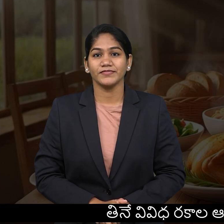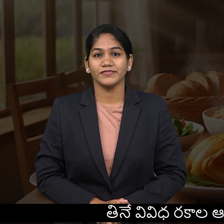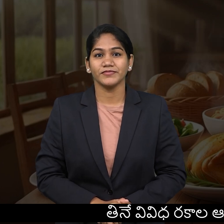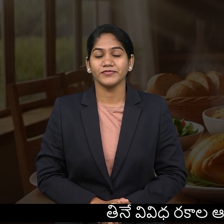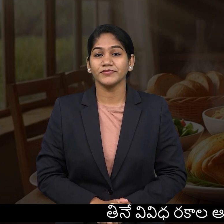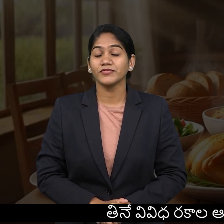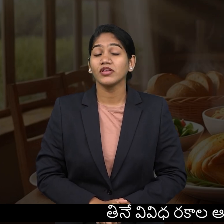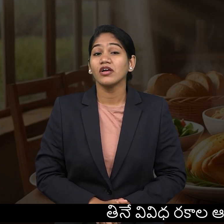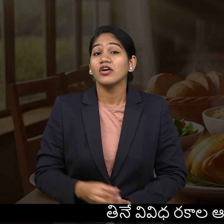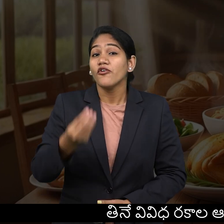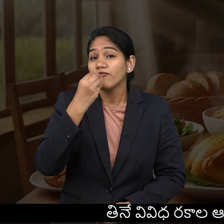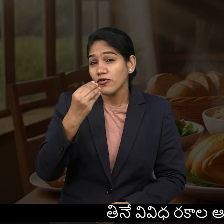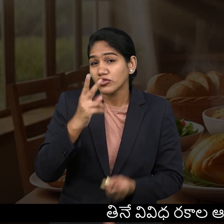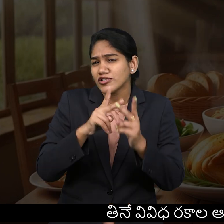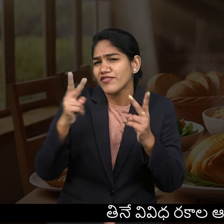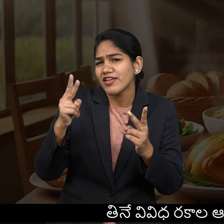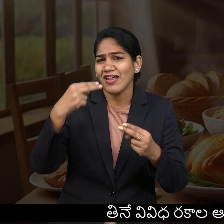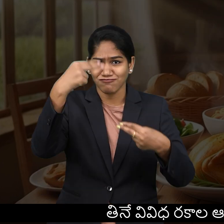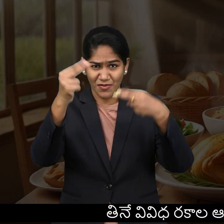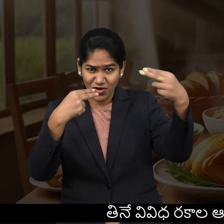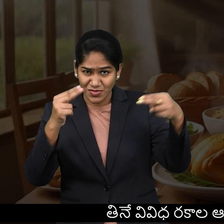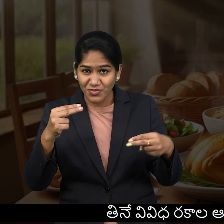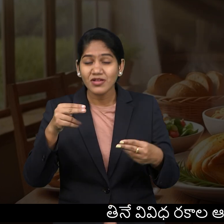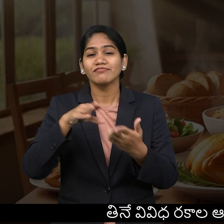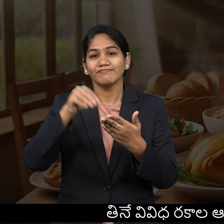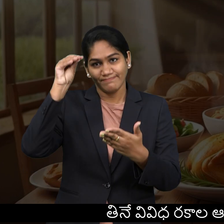తినే వివిధ రకాల ఆహారాల పేర్లను తెలుసుకుంటారు.